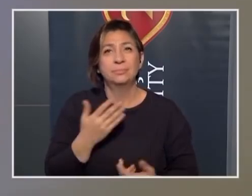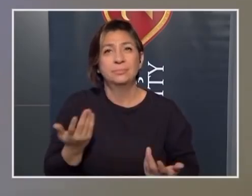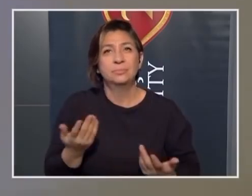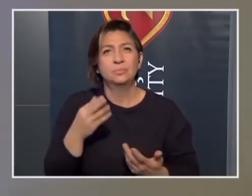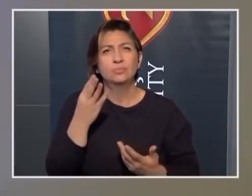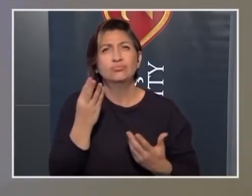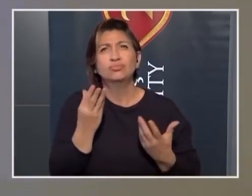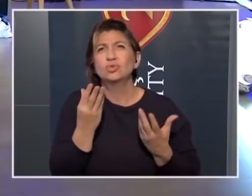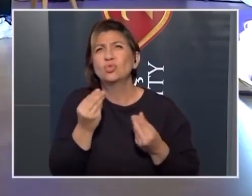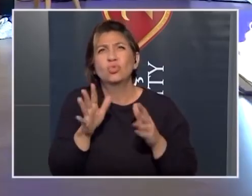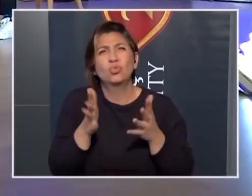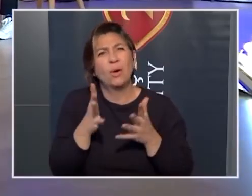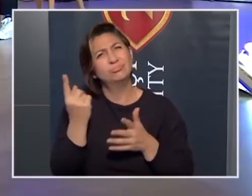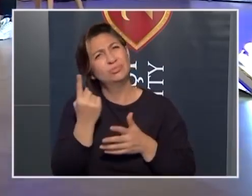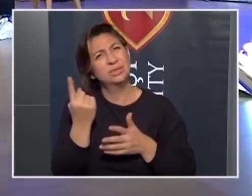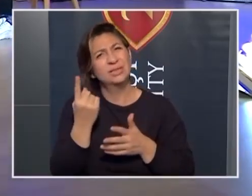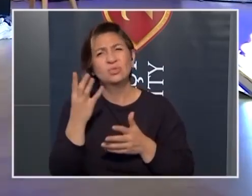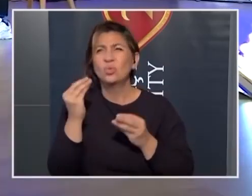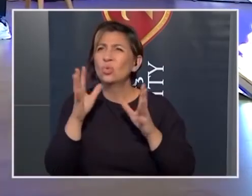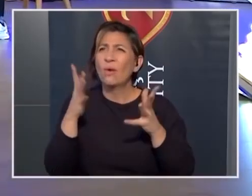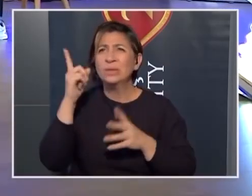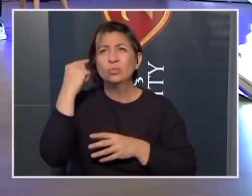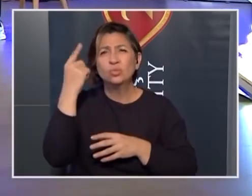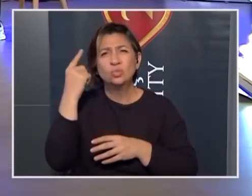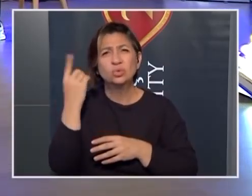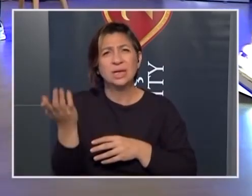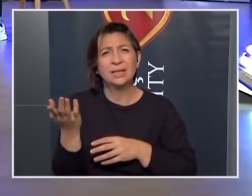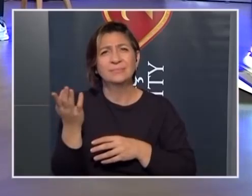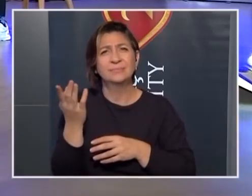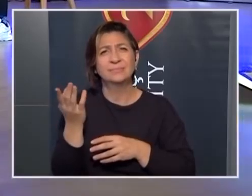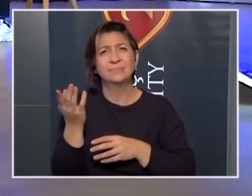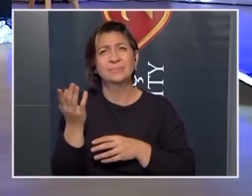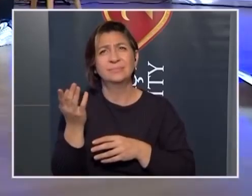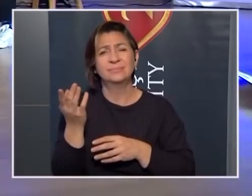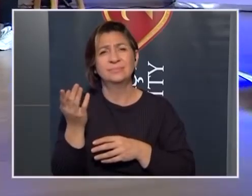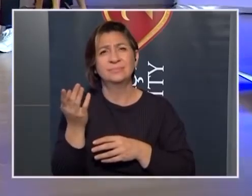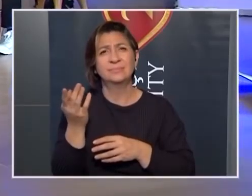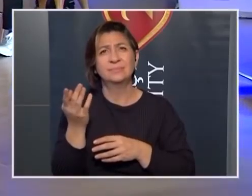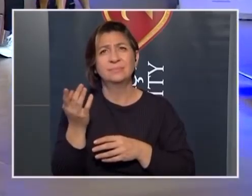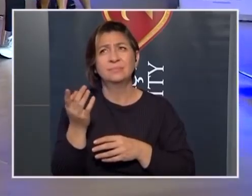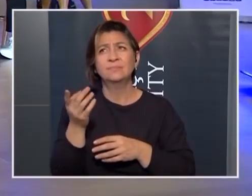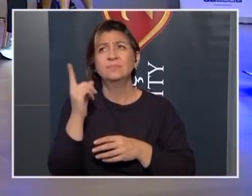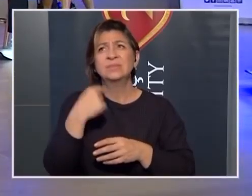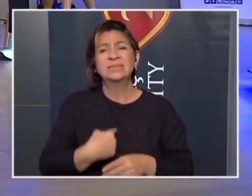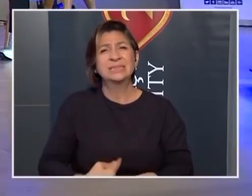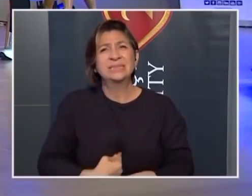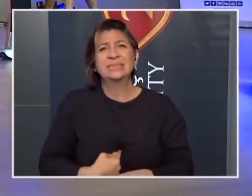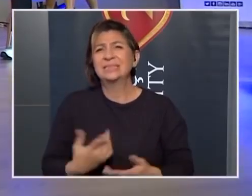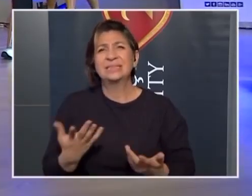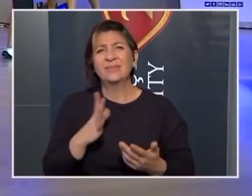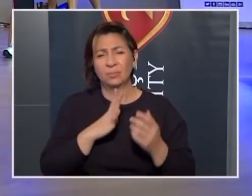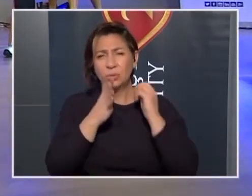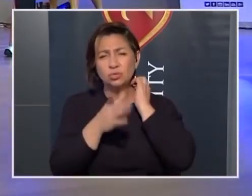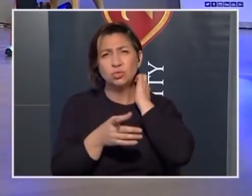Bu çok çok garip bir şey. Çok garip bir düşünce tarzı. Yani burada tabii yani dolayısıyla şunu hissetmeye başlıyorsun belli bir süre